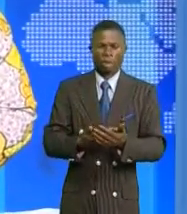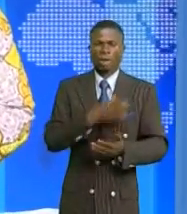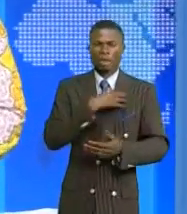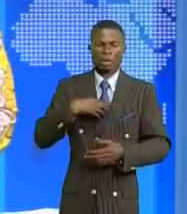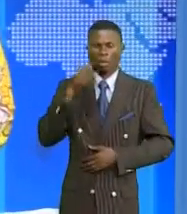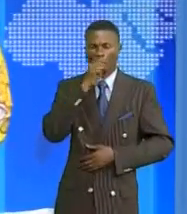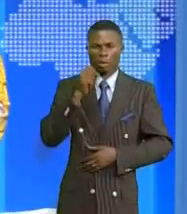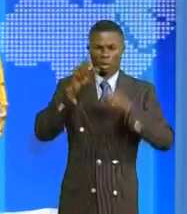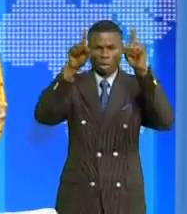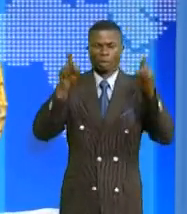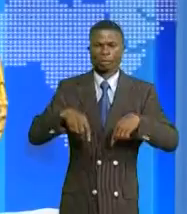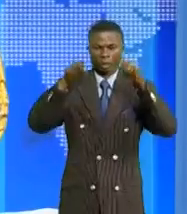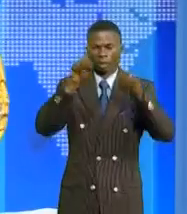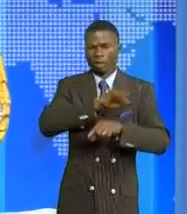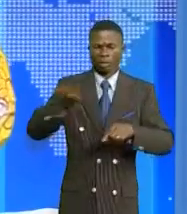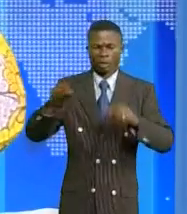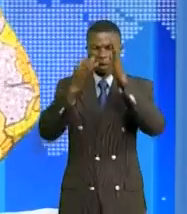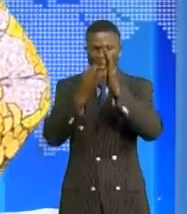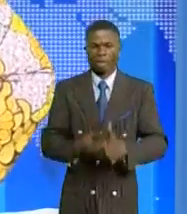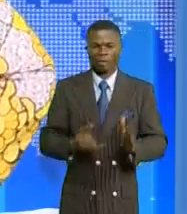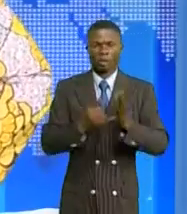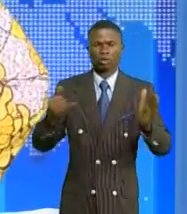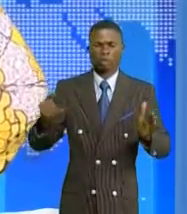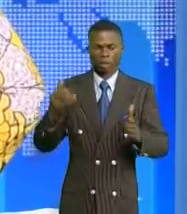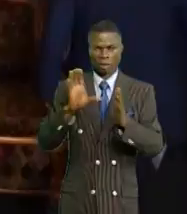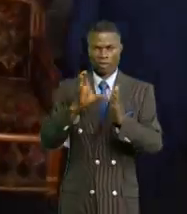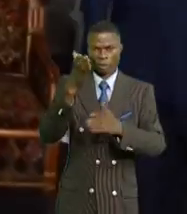la télévision des années 60. Naïcha Kelamouila nous en dit plus.